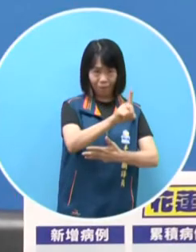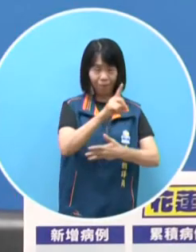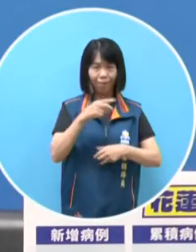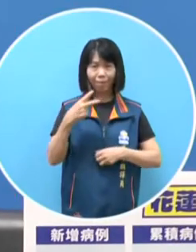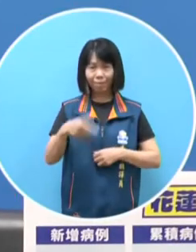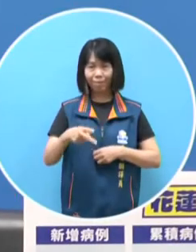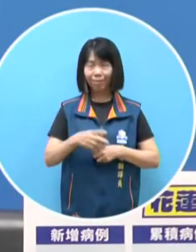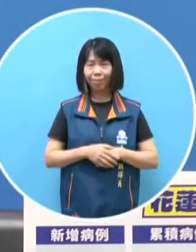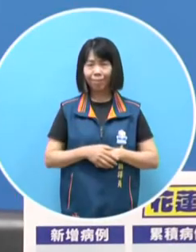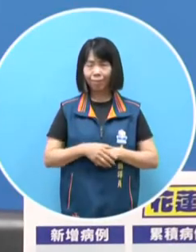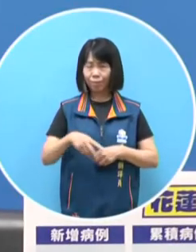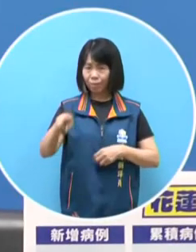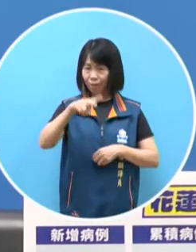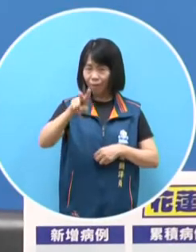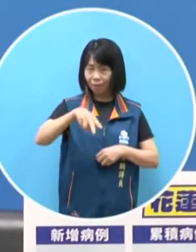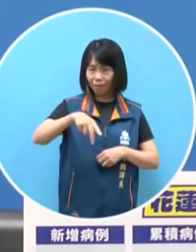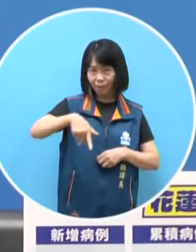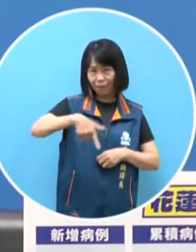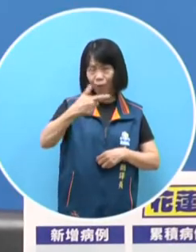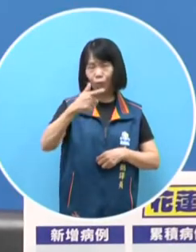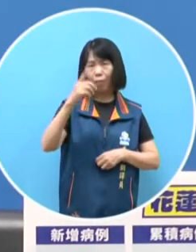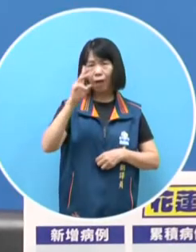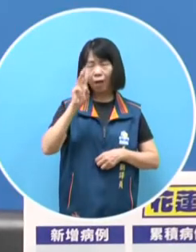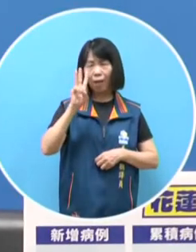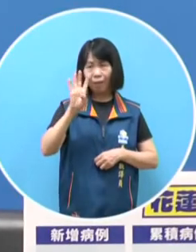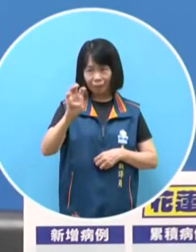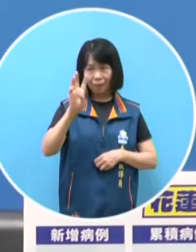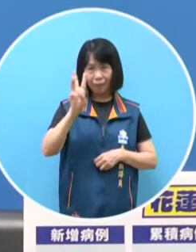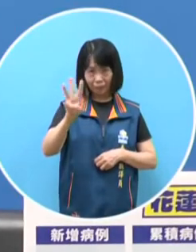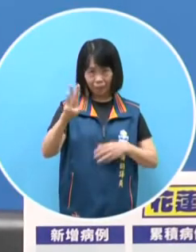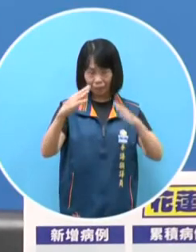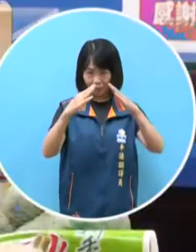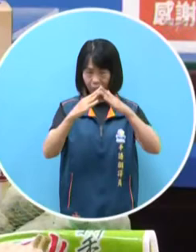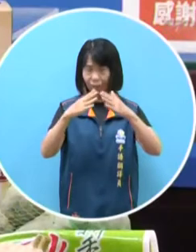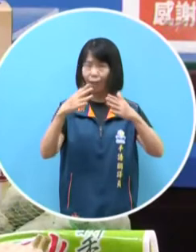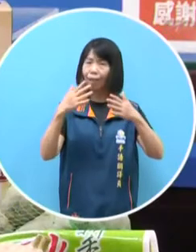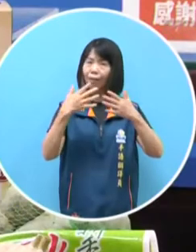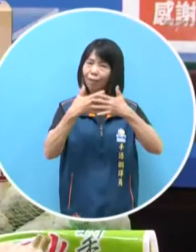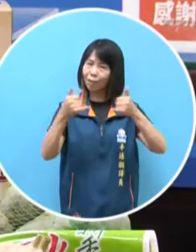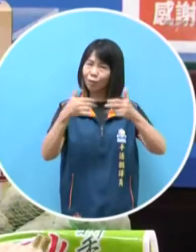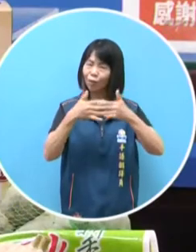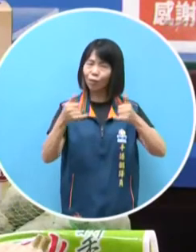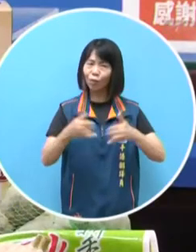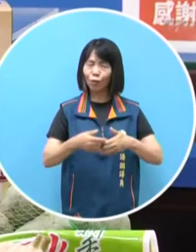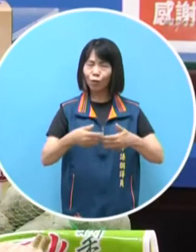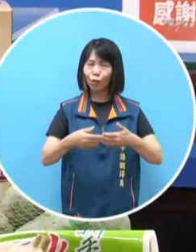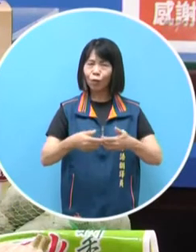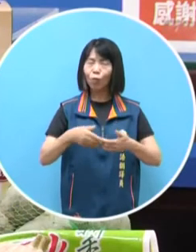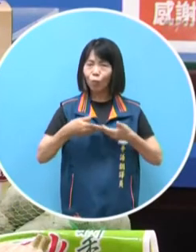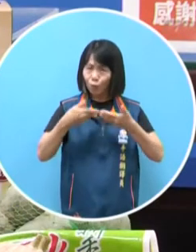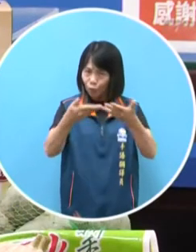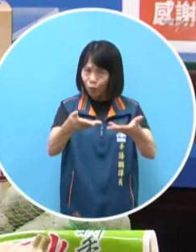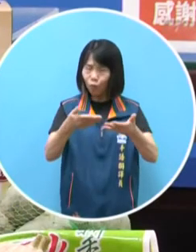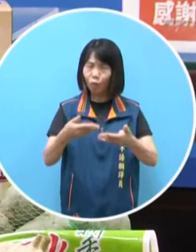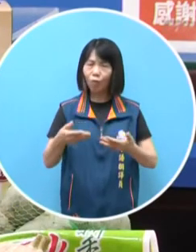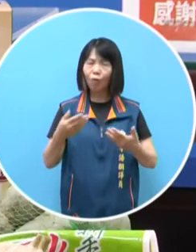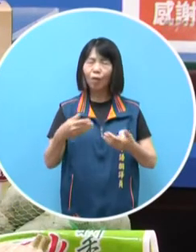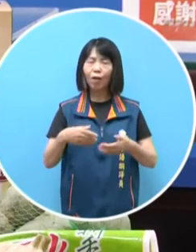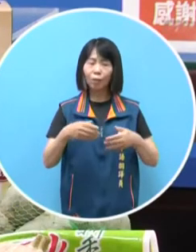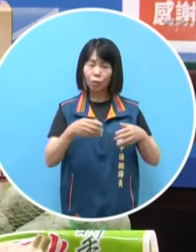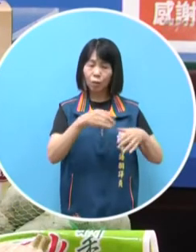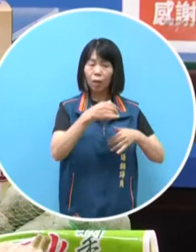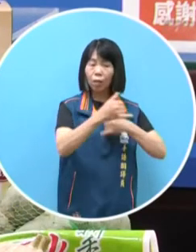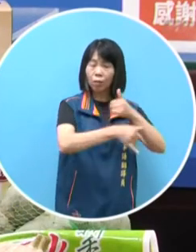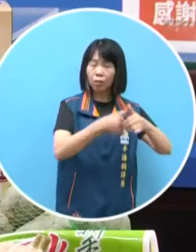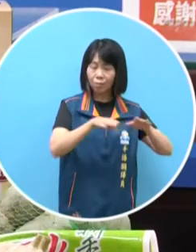一共有2643户我们的学童有会收到我们的生活箱和